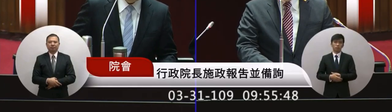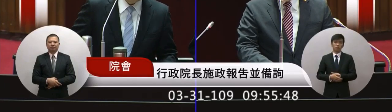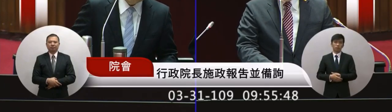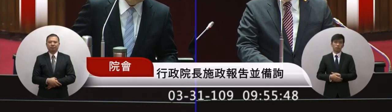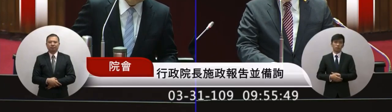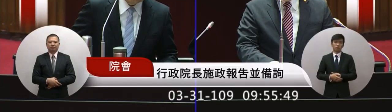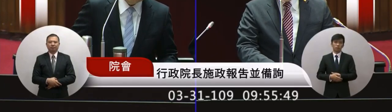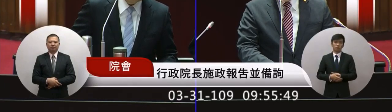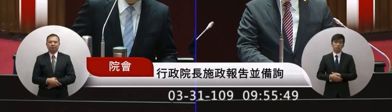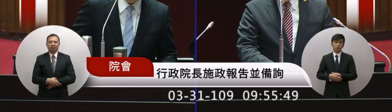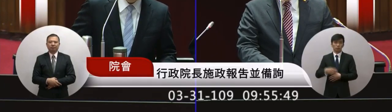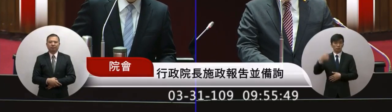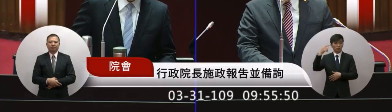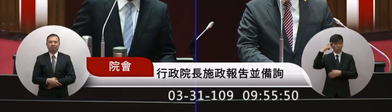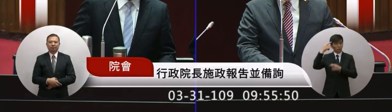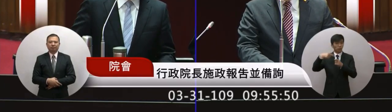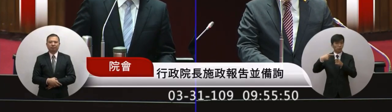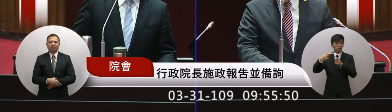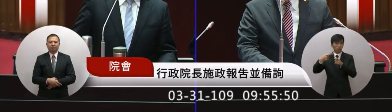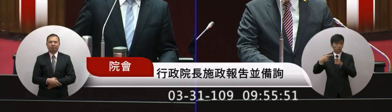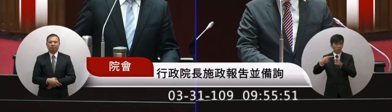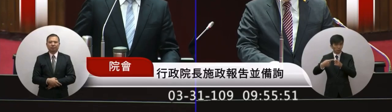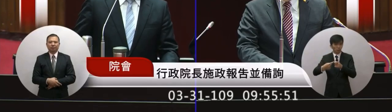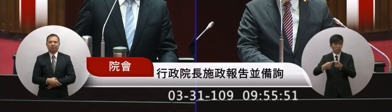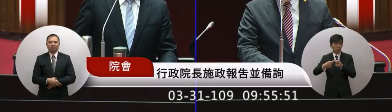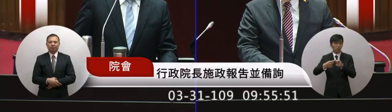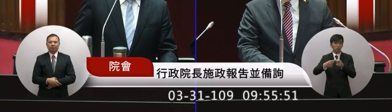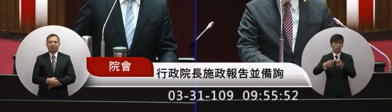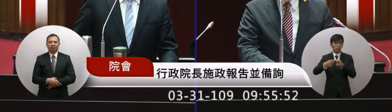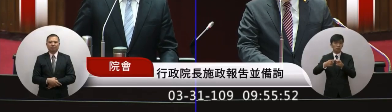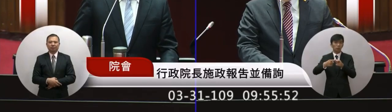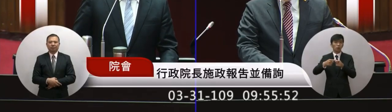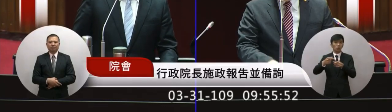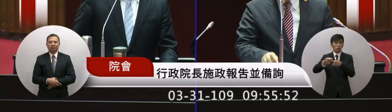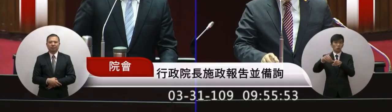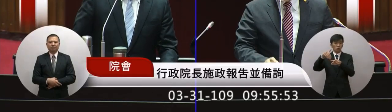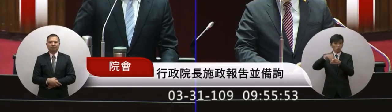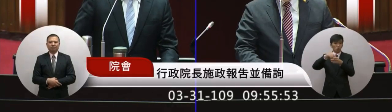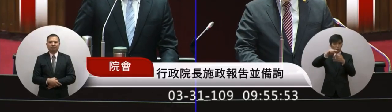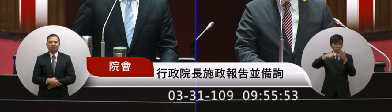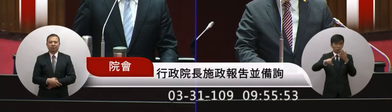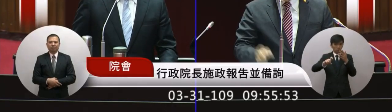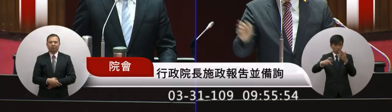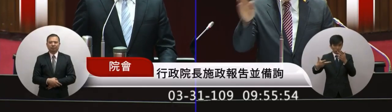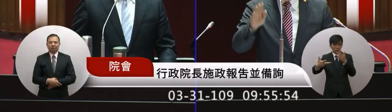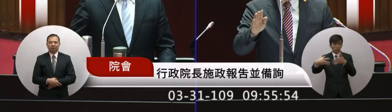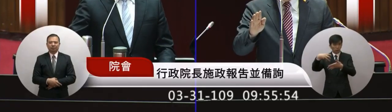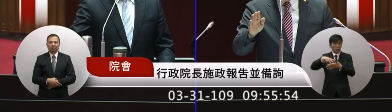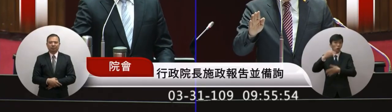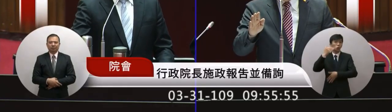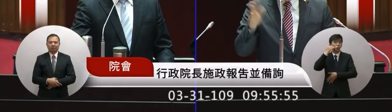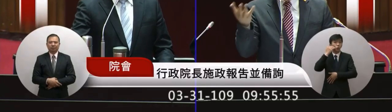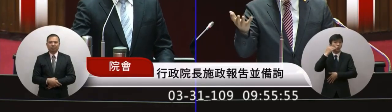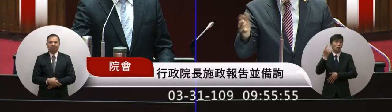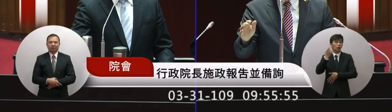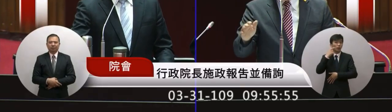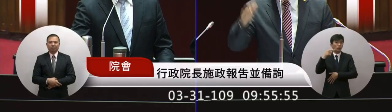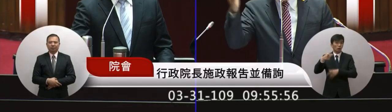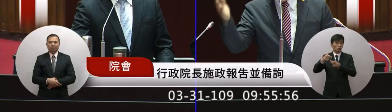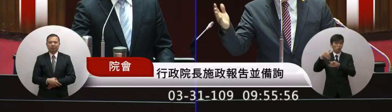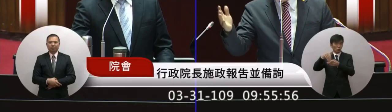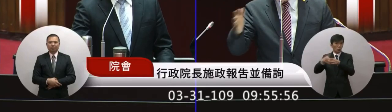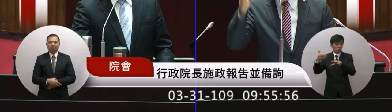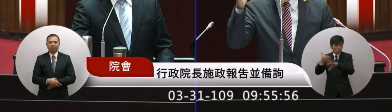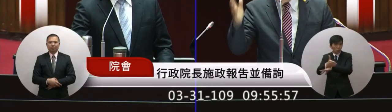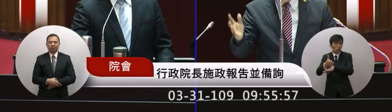在明年的这个第17案公投的时候呢，如果说他会过，我不晓得，他